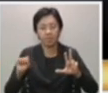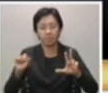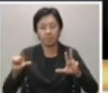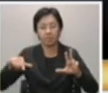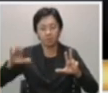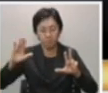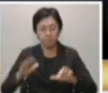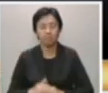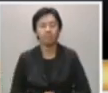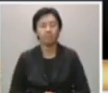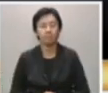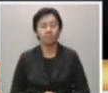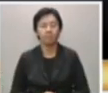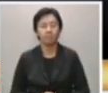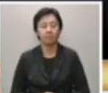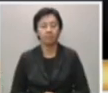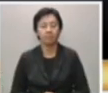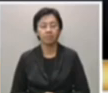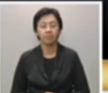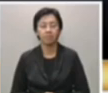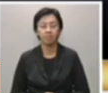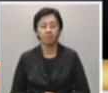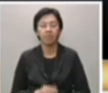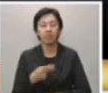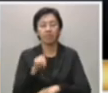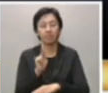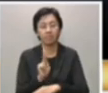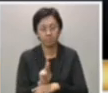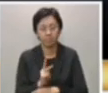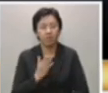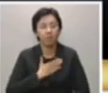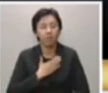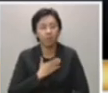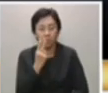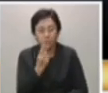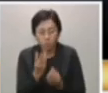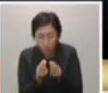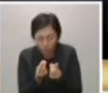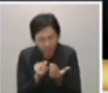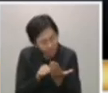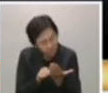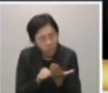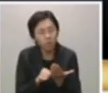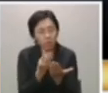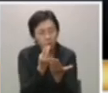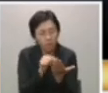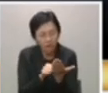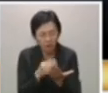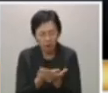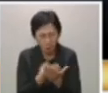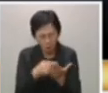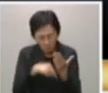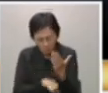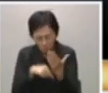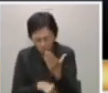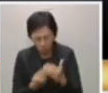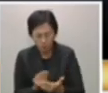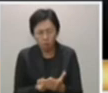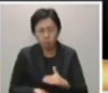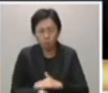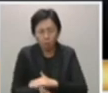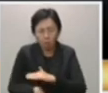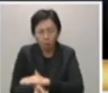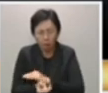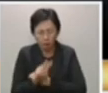เป็นต้นท่านประธานครับผมเห็นตัวเลขแห่งการคอร์รัปชันแล้วก็รู้สึก